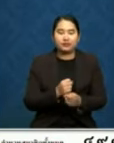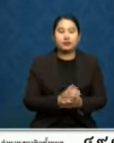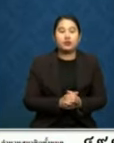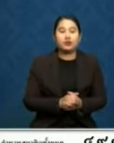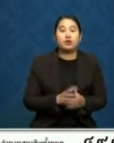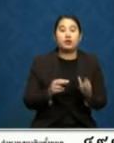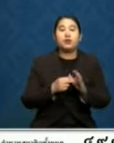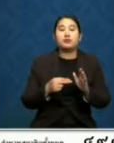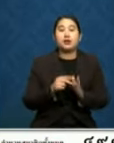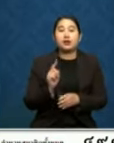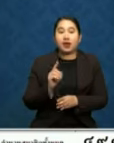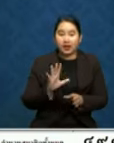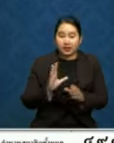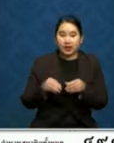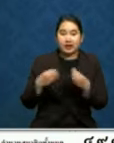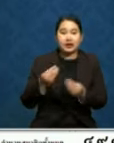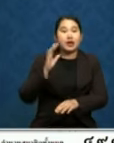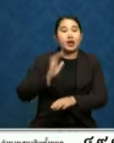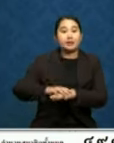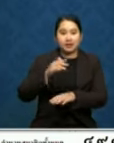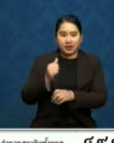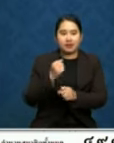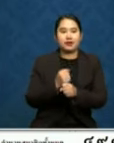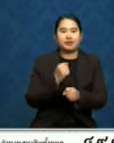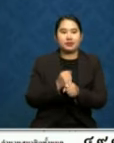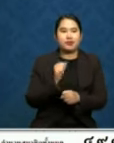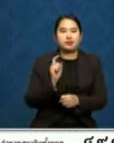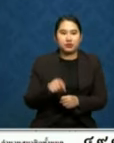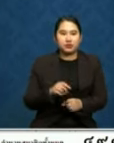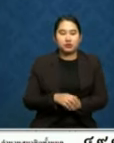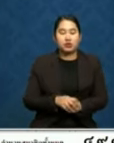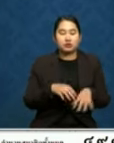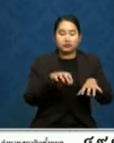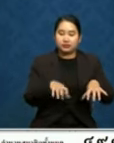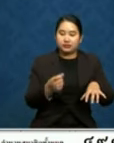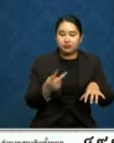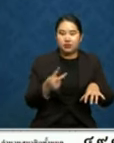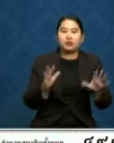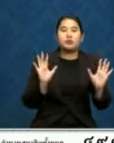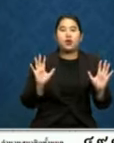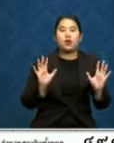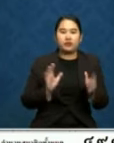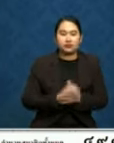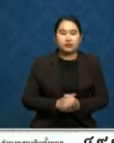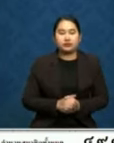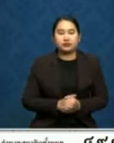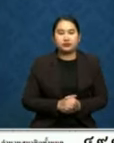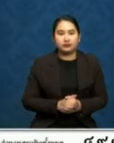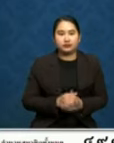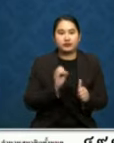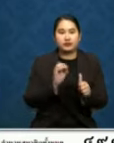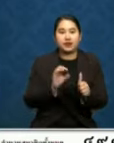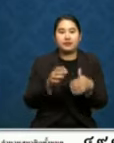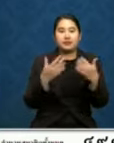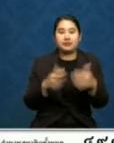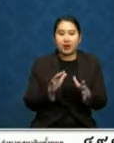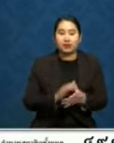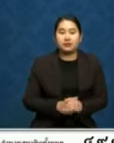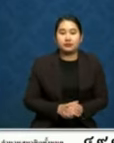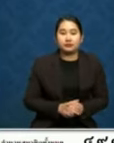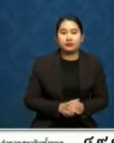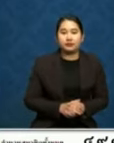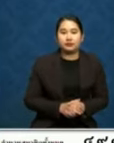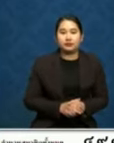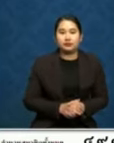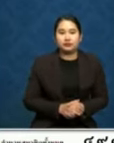ให้หน่วยงานที่เชี่ยวชาญอยู่แล้วทำเรื่องนี้ 2-3 หน่วยงานหรือ1หน่วยงานก็เพียงพอแล้วค่ะอันนี้ด้วยเสนอแนะไปแล้วเช่นเดียวกันค่ะสไลด์ถัด